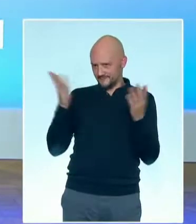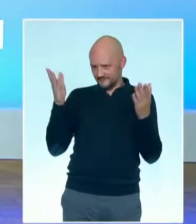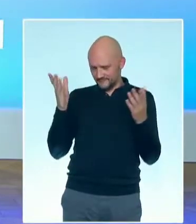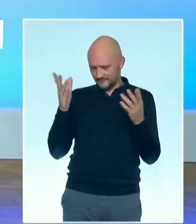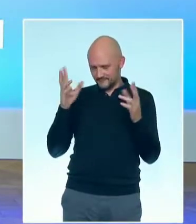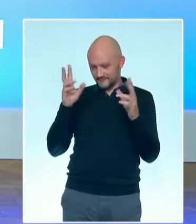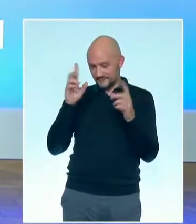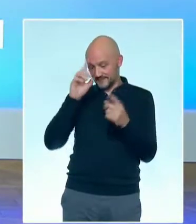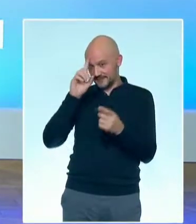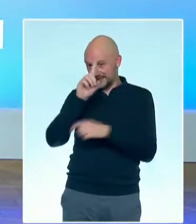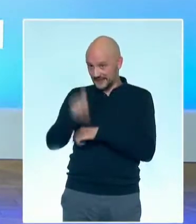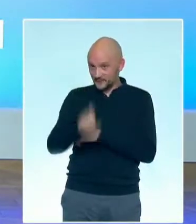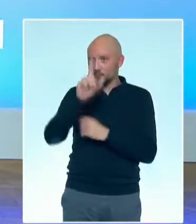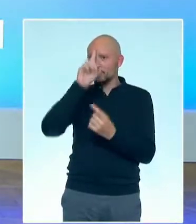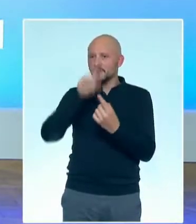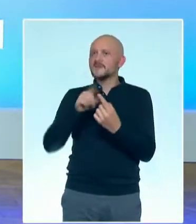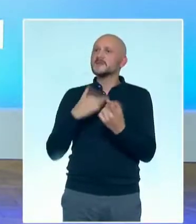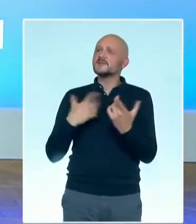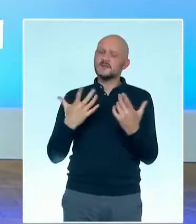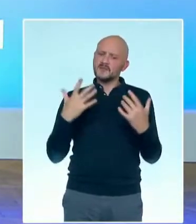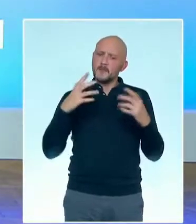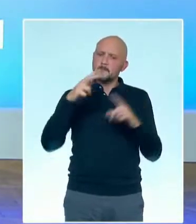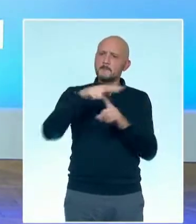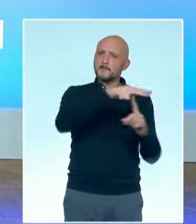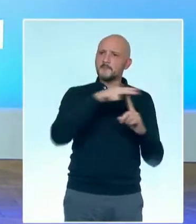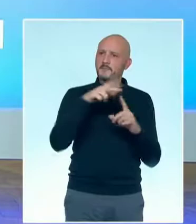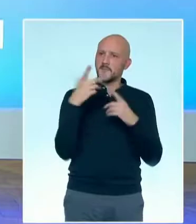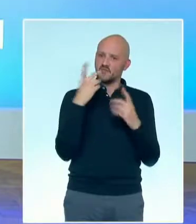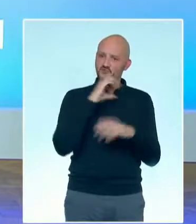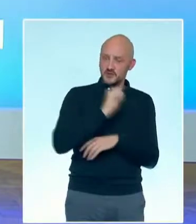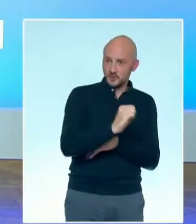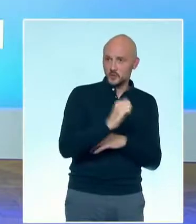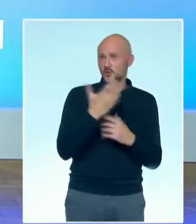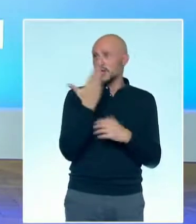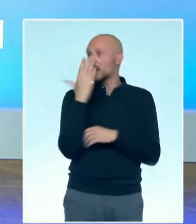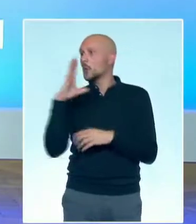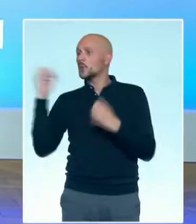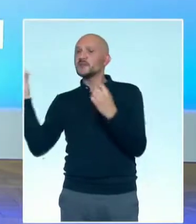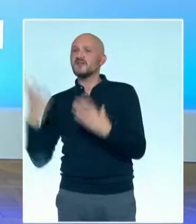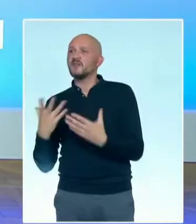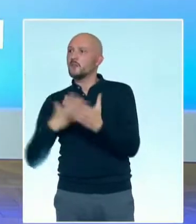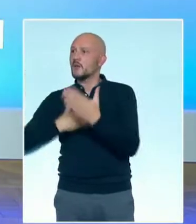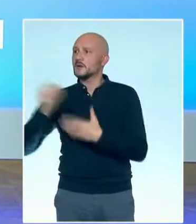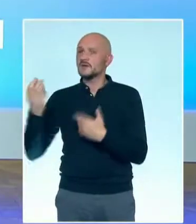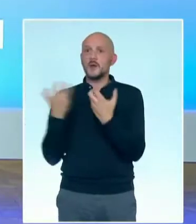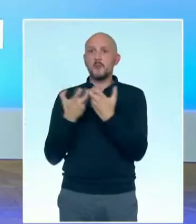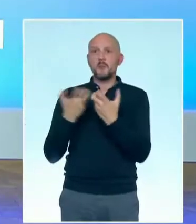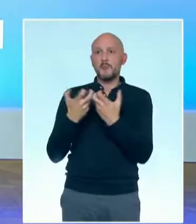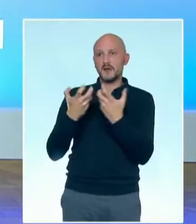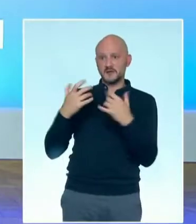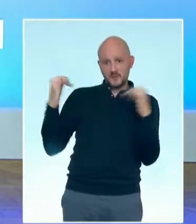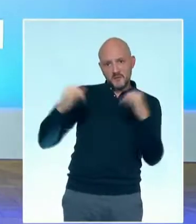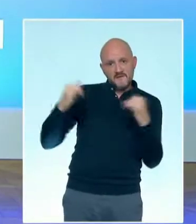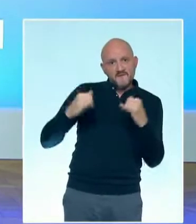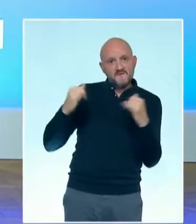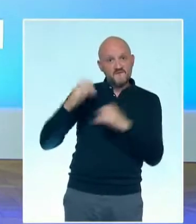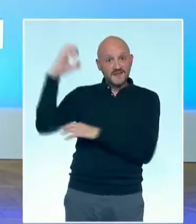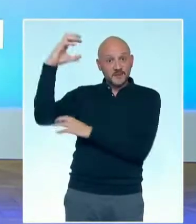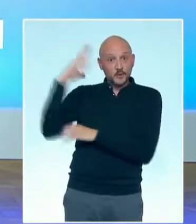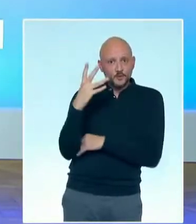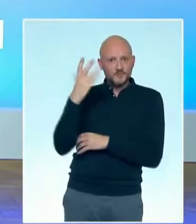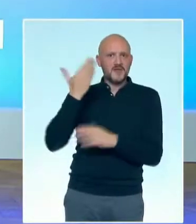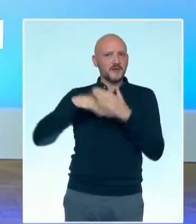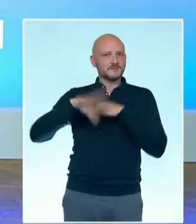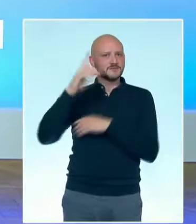et des contrôles. TF1, LCI, BFM TV. Qu'en est-il pour les grands événements qui sont organisés en extérieur? Je pense notamment à la Fête des Lumières qui doit démarrer à Lyon d'ici deux